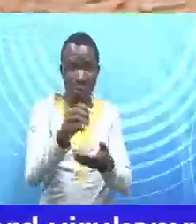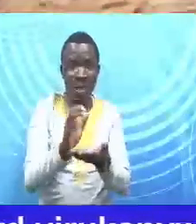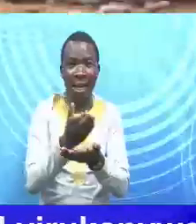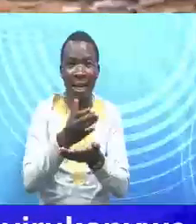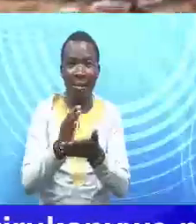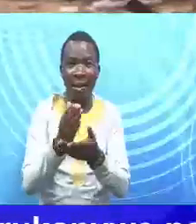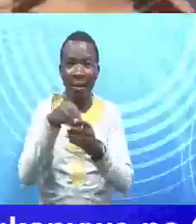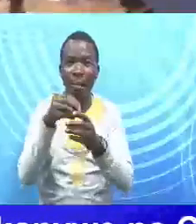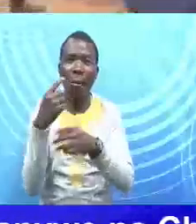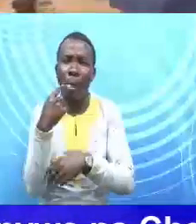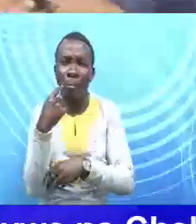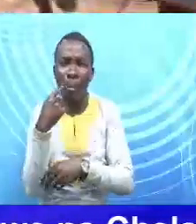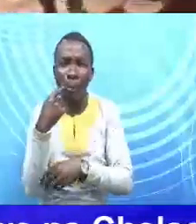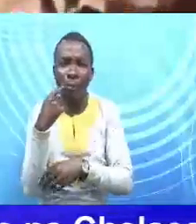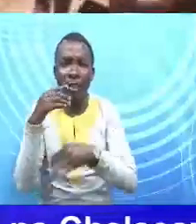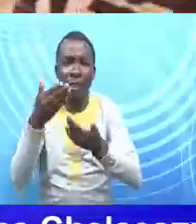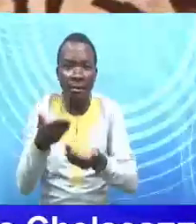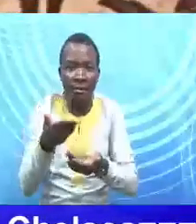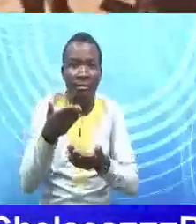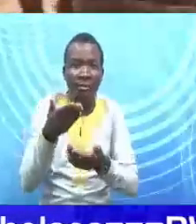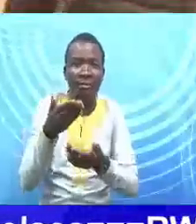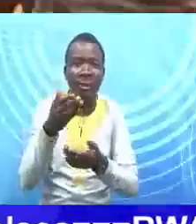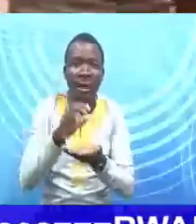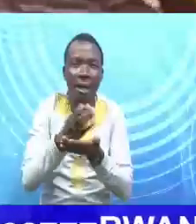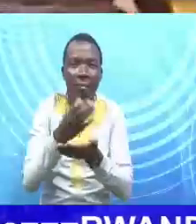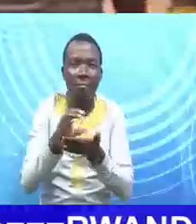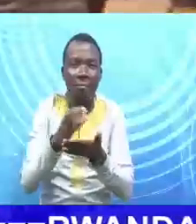izindi? Nakurwagwa harimo na byeri.